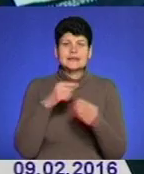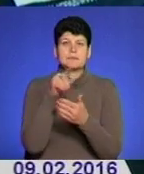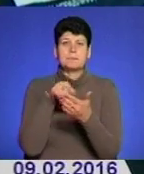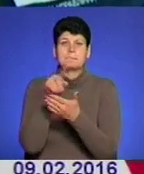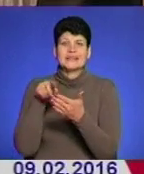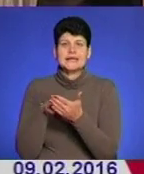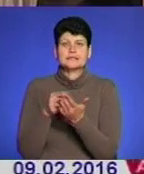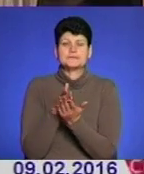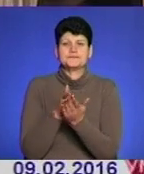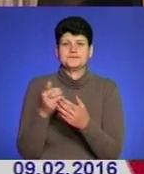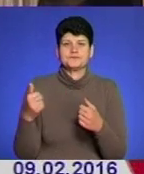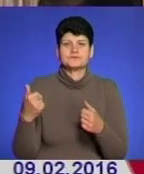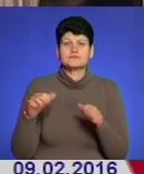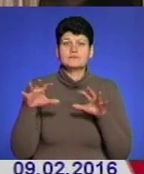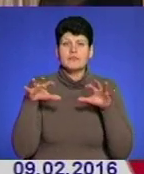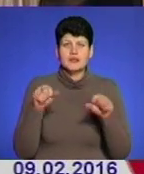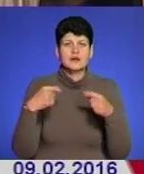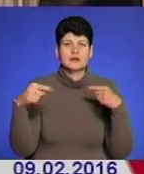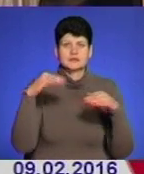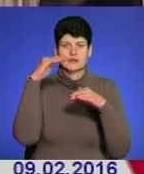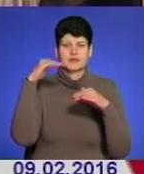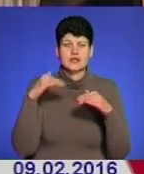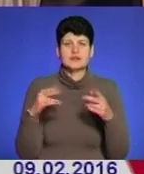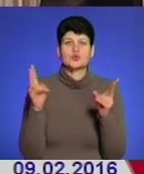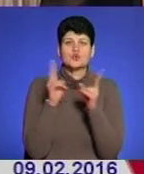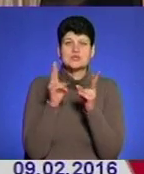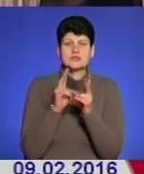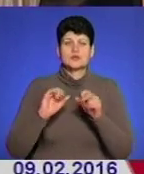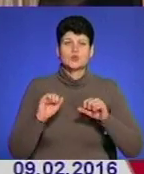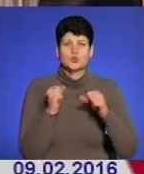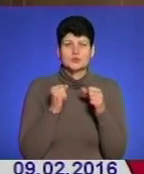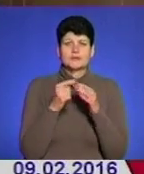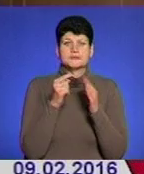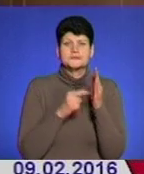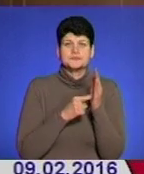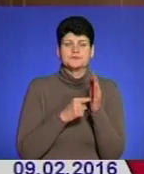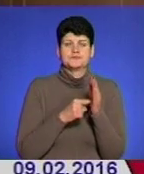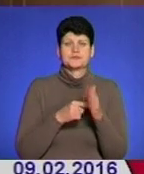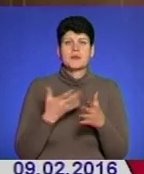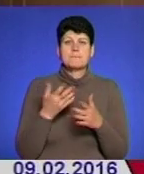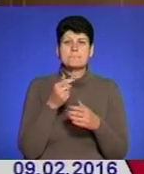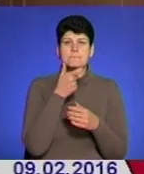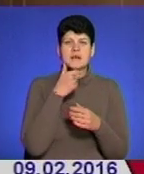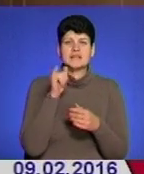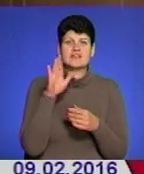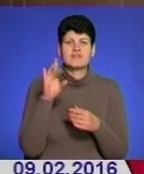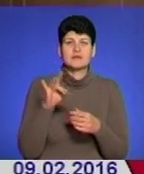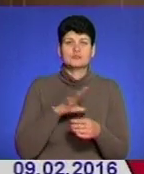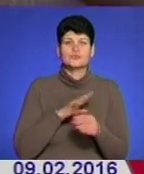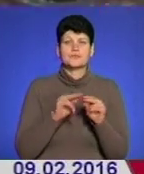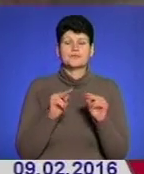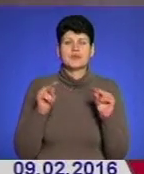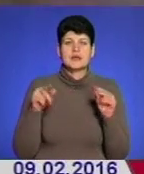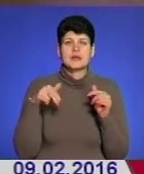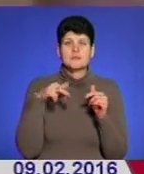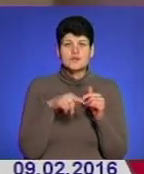чиновникам різного рівня, а також зустрітися з бойовими побратимами, поділитися пережитим. Пан Іван працював педагогом і пішов до війська